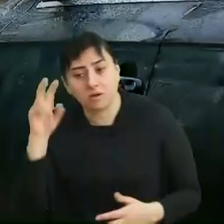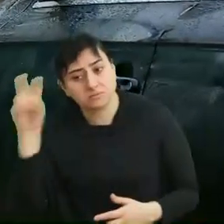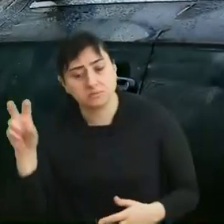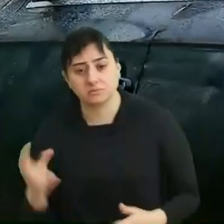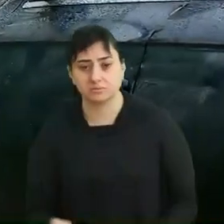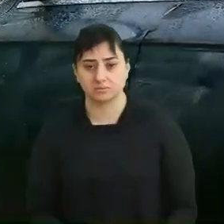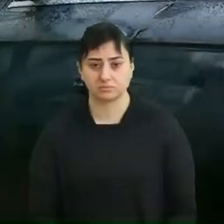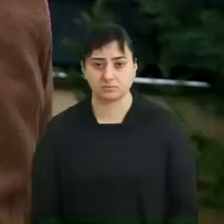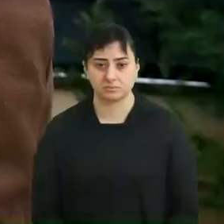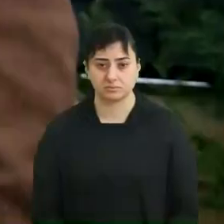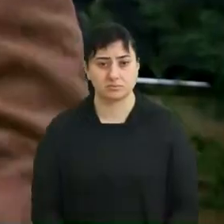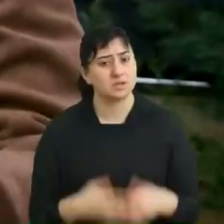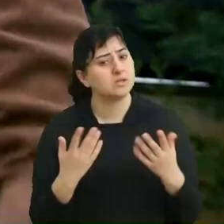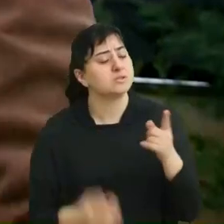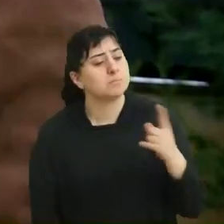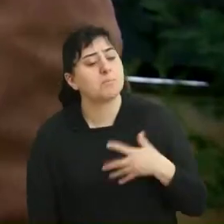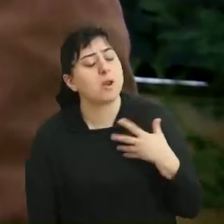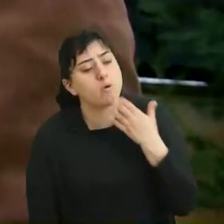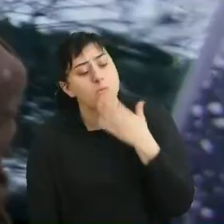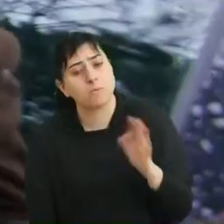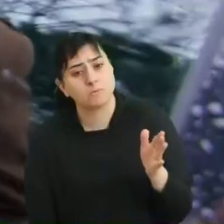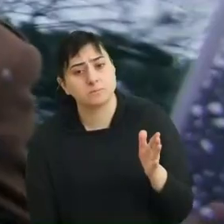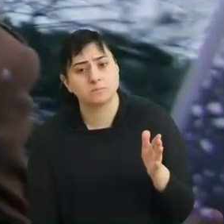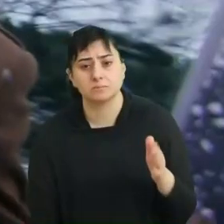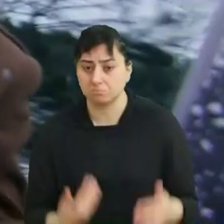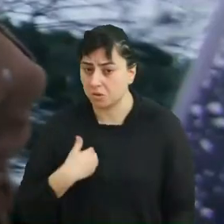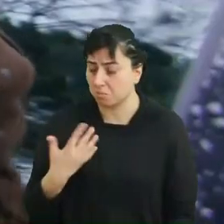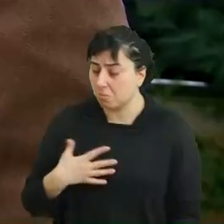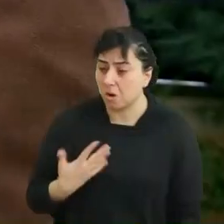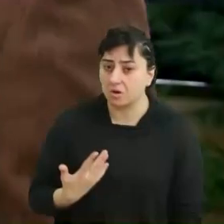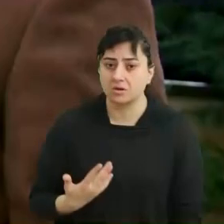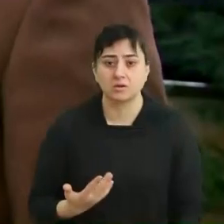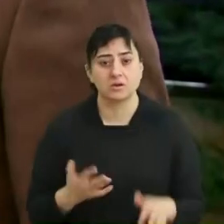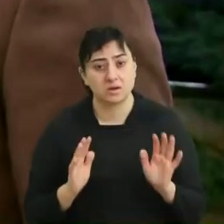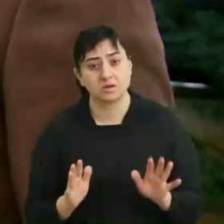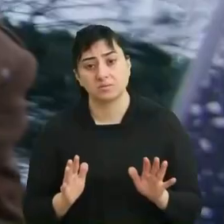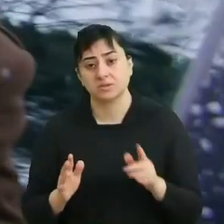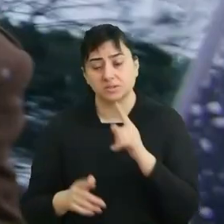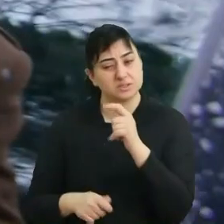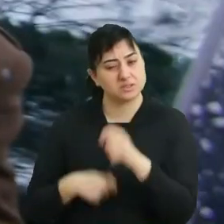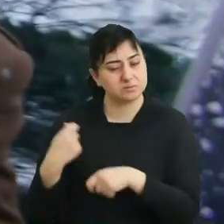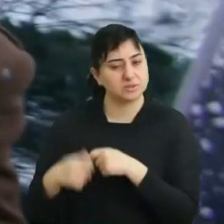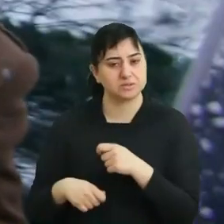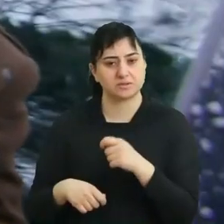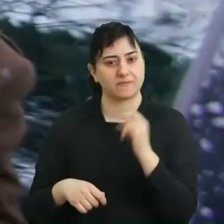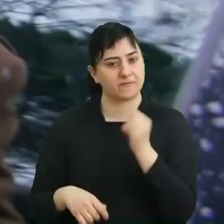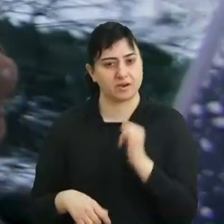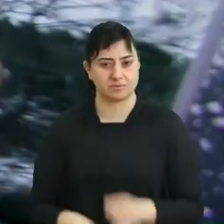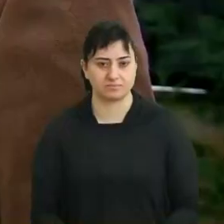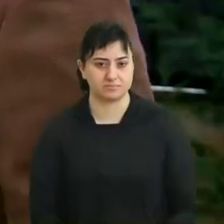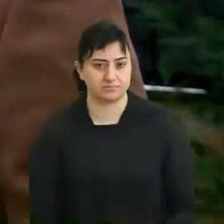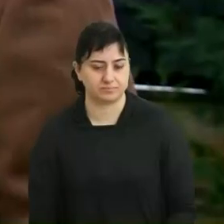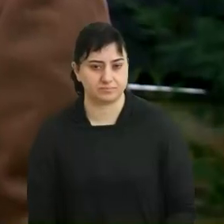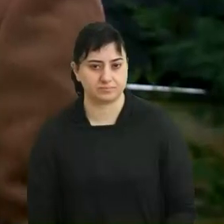ediyorum ya. Hayır, sen merak etmiyor musun ya? Aha. Ben de merak ediyorum. Camdaki sen yansıması. Ama bu sefer saçmalıyorsa kesin elimde kalır,